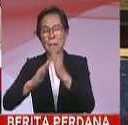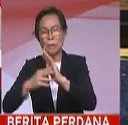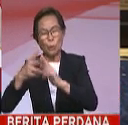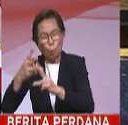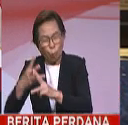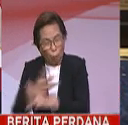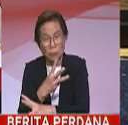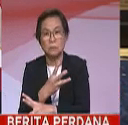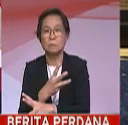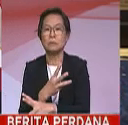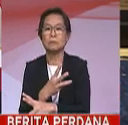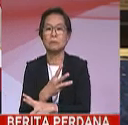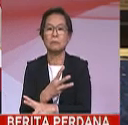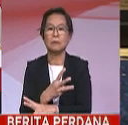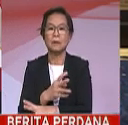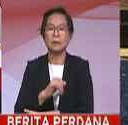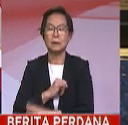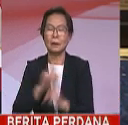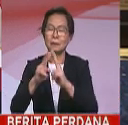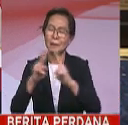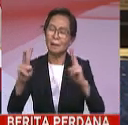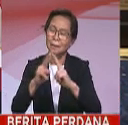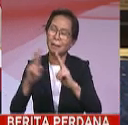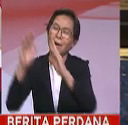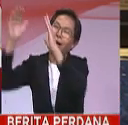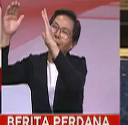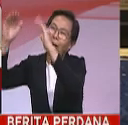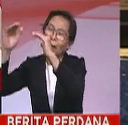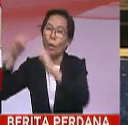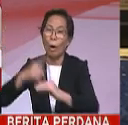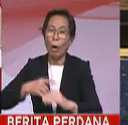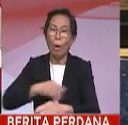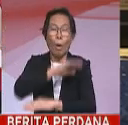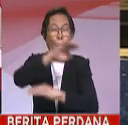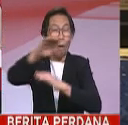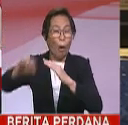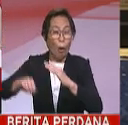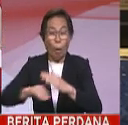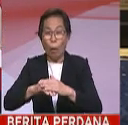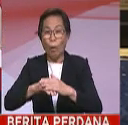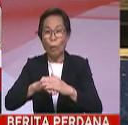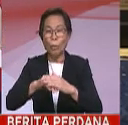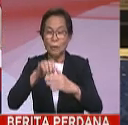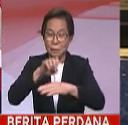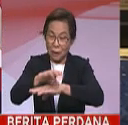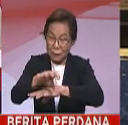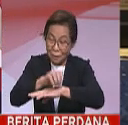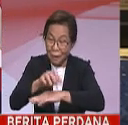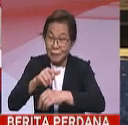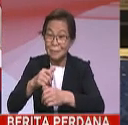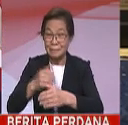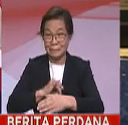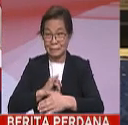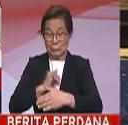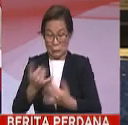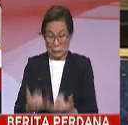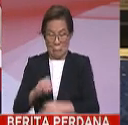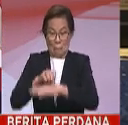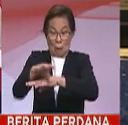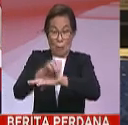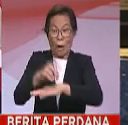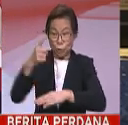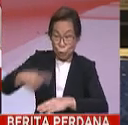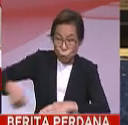lebih teruk. Dan saya sangat berharap agar segala nasihat dan peringatan yang saya sampaikan hari ini